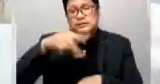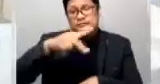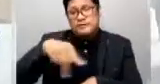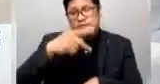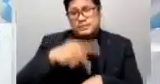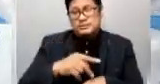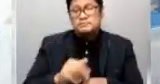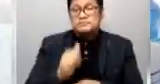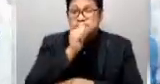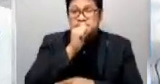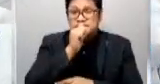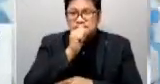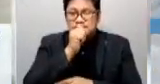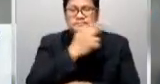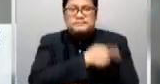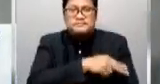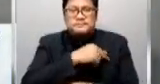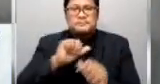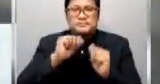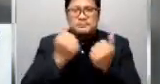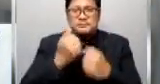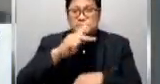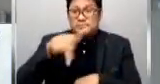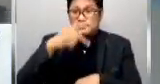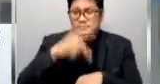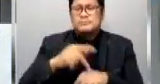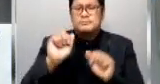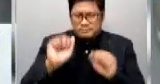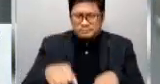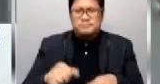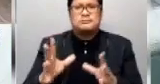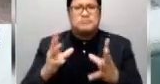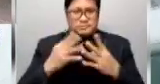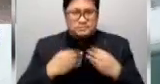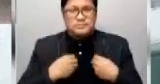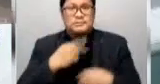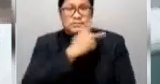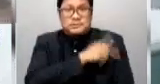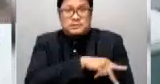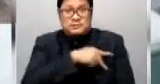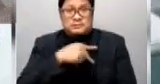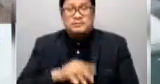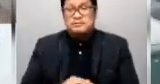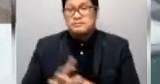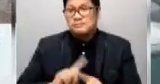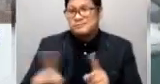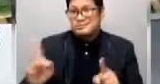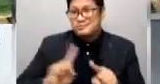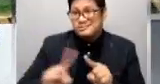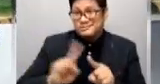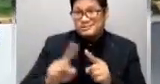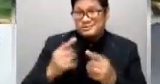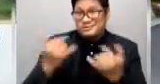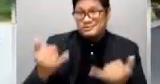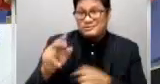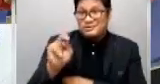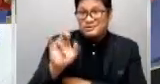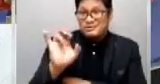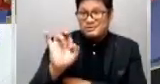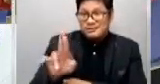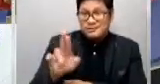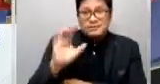sa Private Hospitals Association of the Philippines, kaya pa rin naman daw nilang tumanggap ng mga pasyente. pero iba raw ang sitwasyon sa NCR, Cebu at